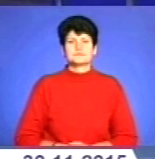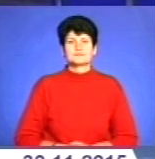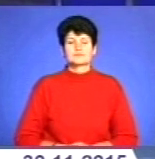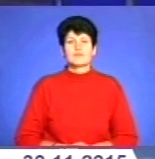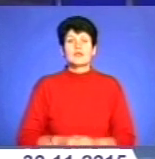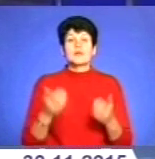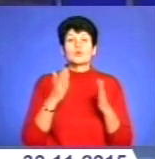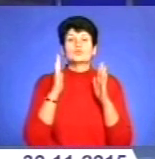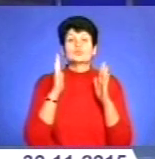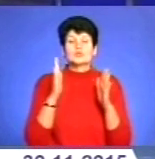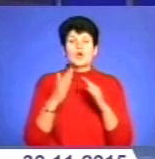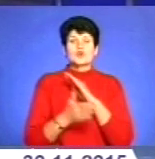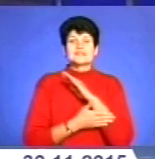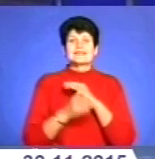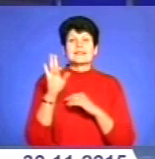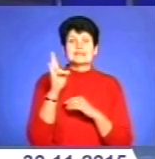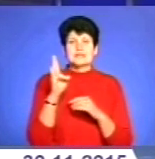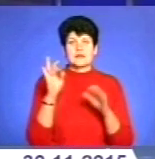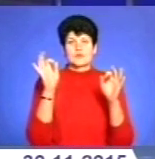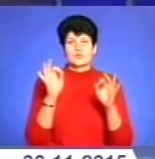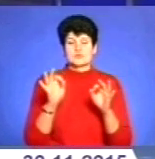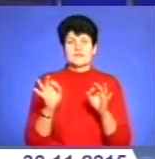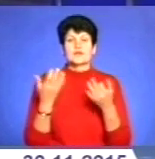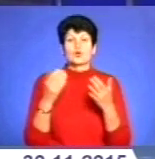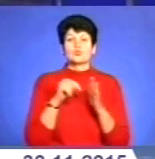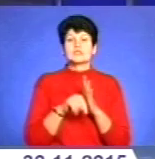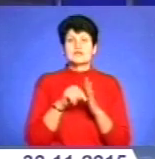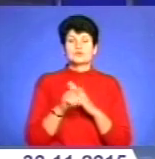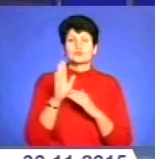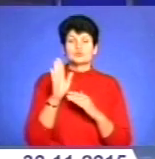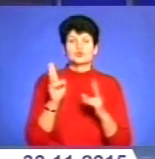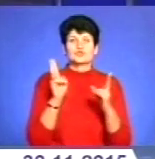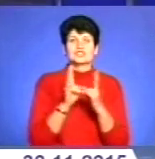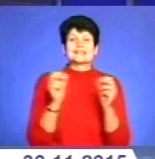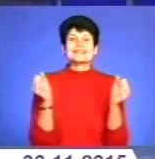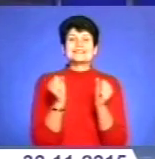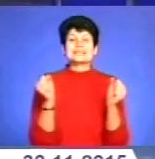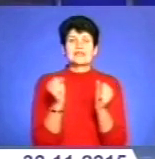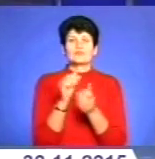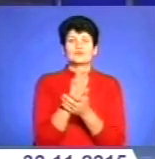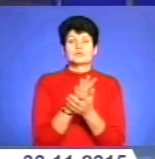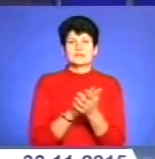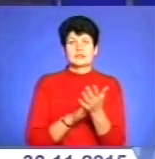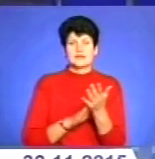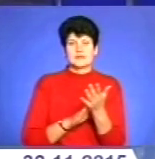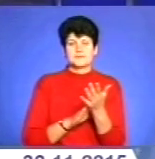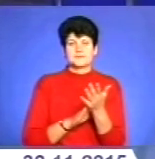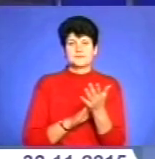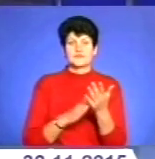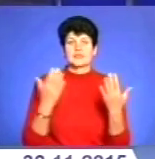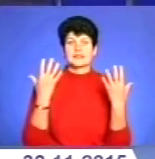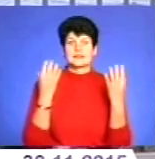І якою видалася остання неділя осені, у якому настрої тернополяни зустрічають зиму? Про це у нашій рубриці «Сюжет вихідного